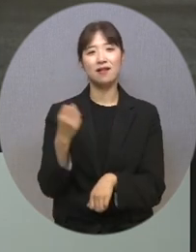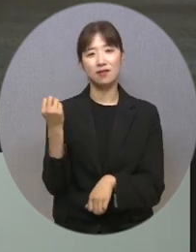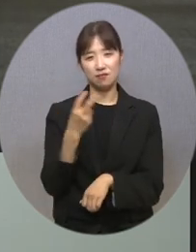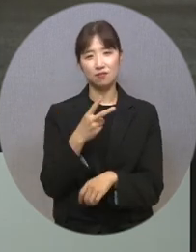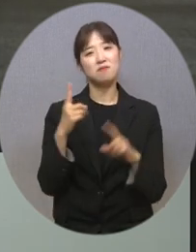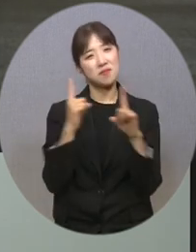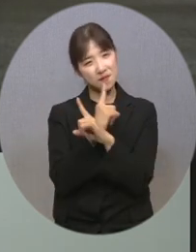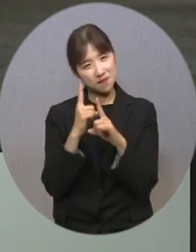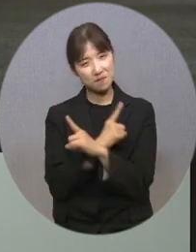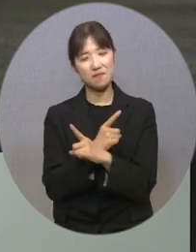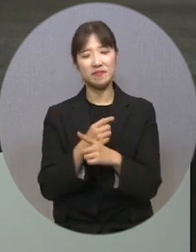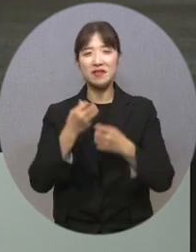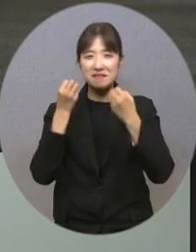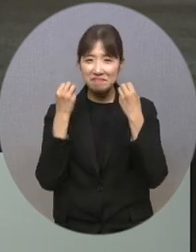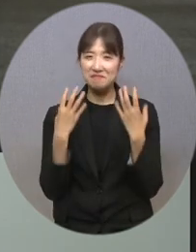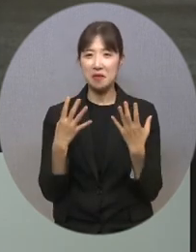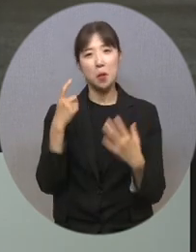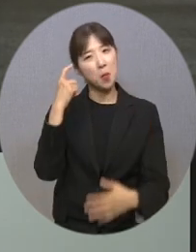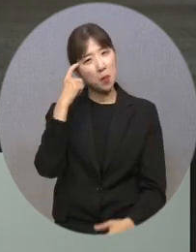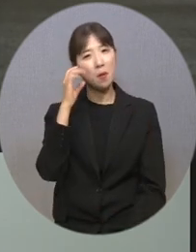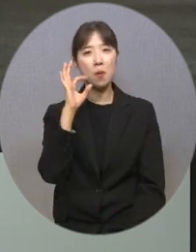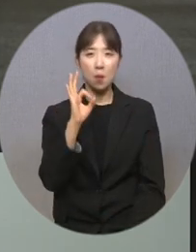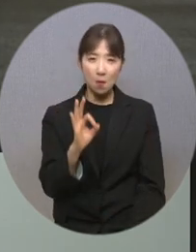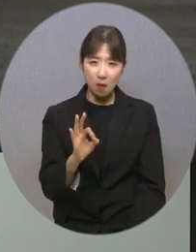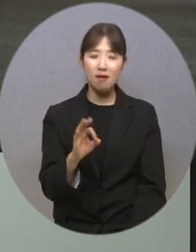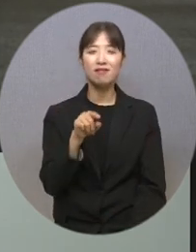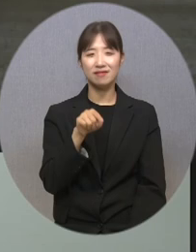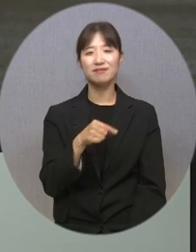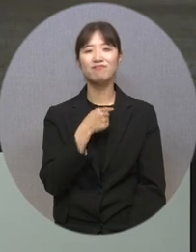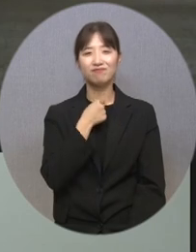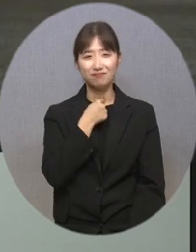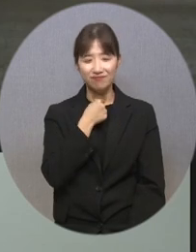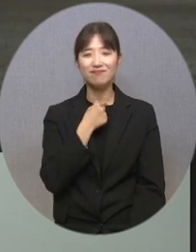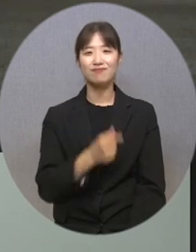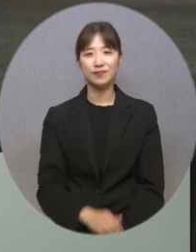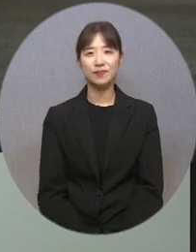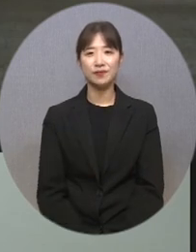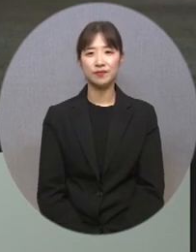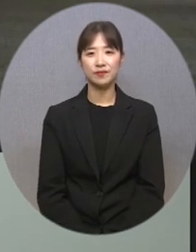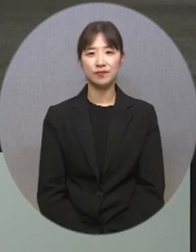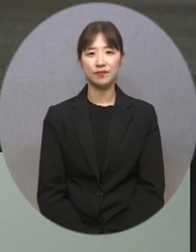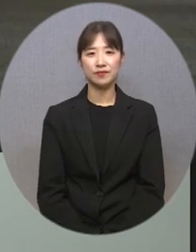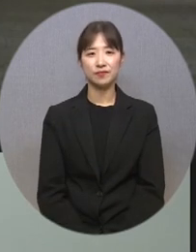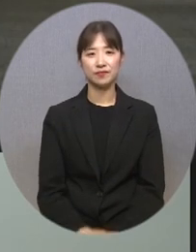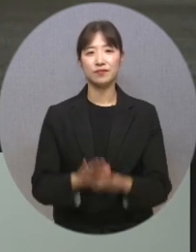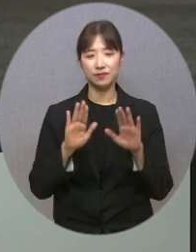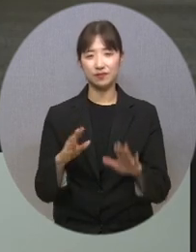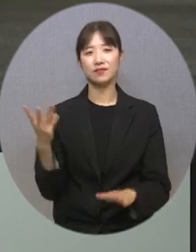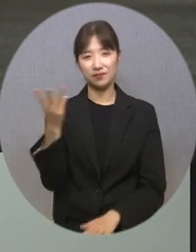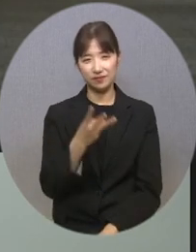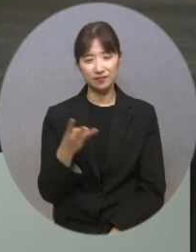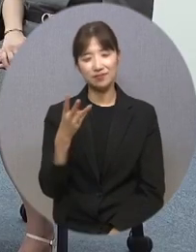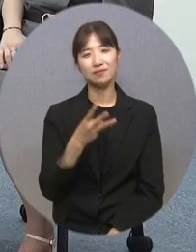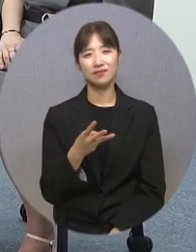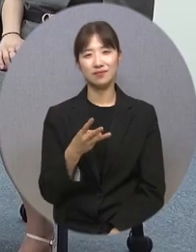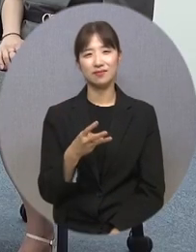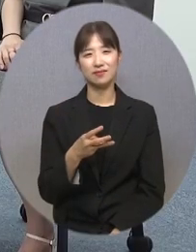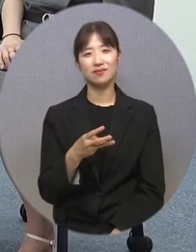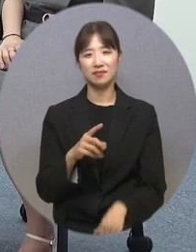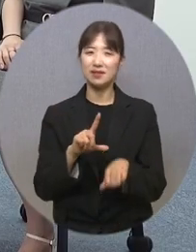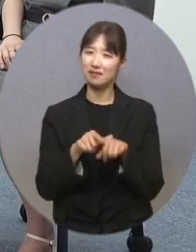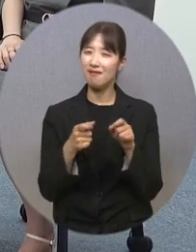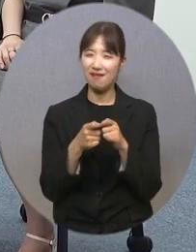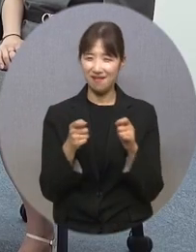그것들을 전환하거나 어 새로운 계기가 됐으면 하는 그런 바램을 가져봅니다 오늘 세 븐 어 뭐